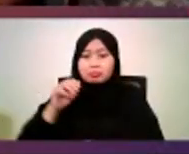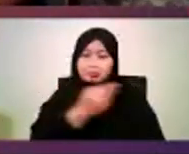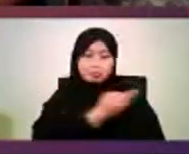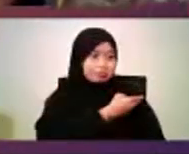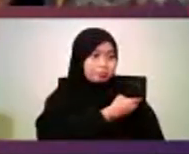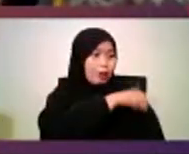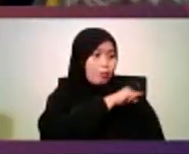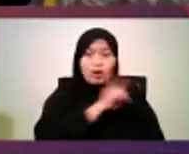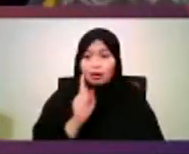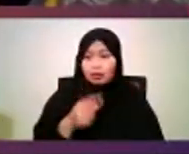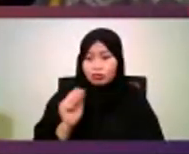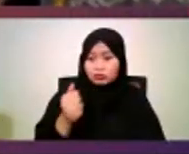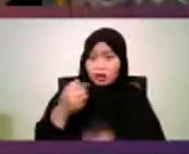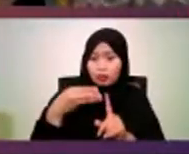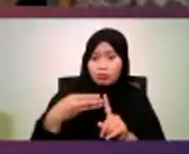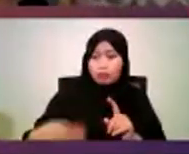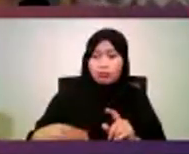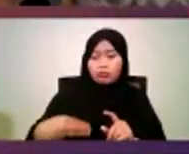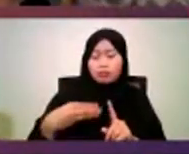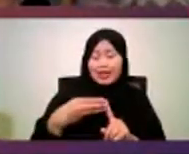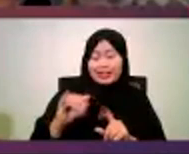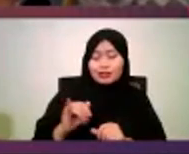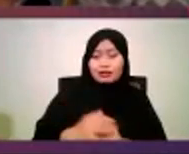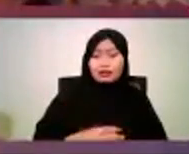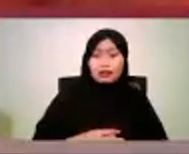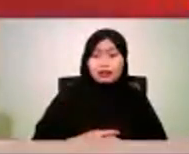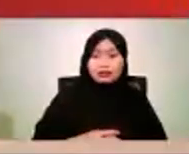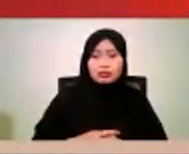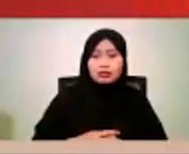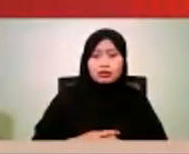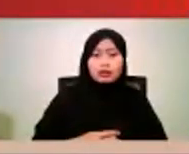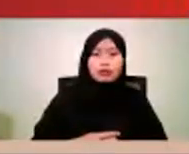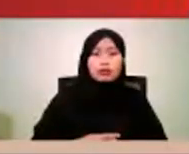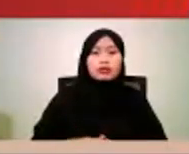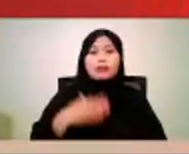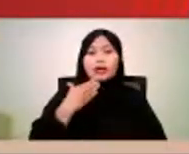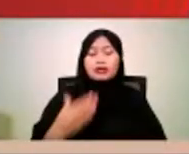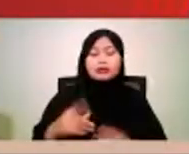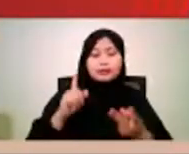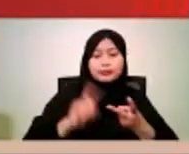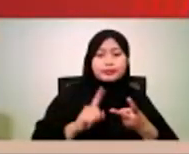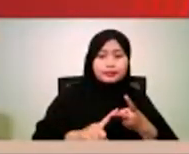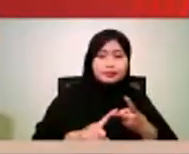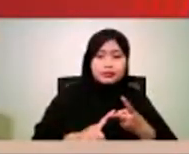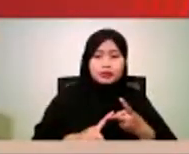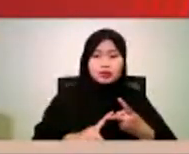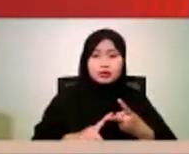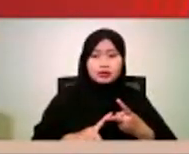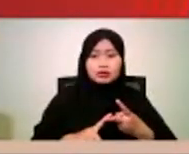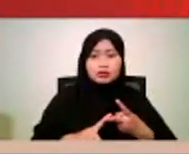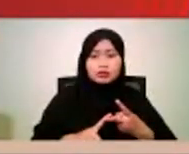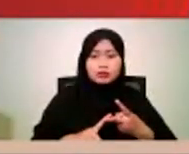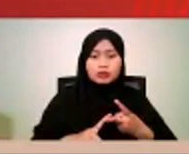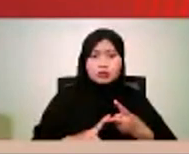Pak Terima kasih Terima kasih Mas Niko no Ridho selanjutnya Pertanyaan selanjutnya yang kedua adalah